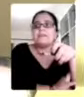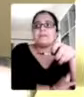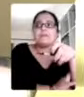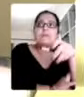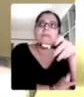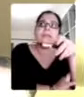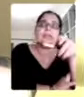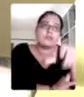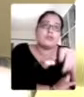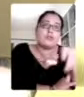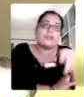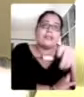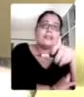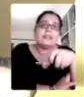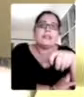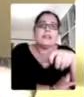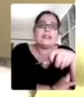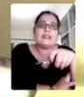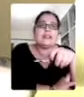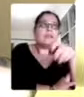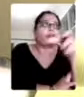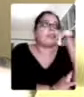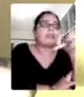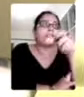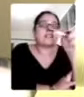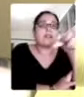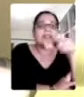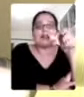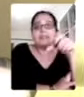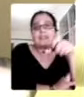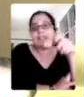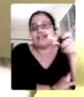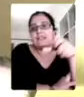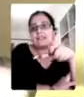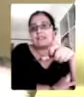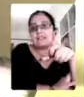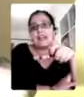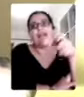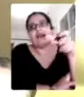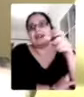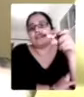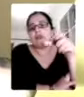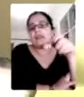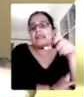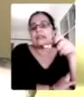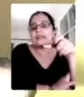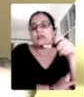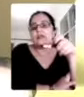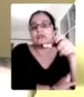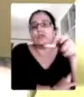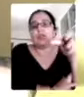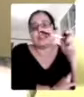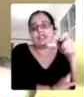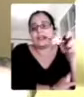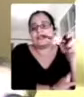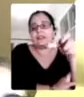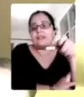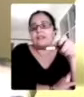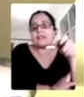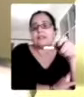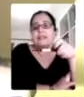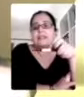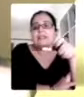olmasaydı şu ülkede bu kadar insan da daha farklı yolda ilerliyor olurdu. O